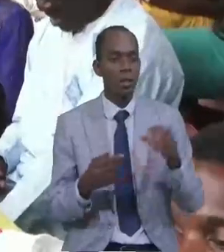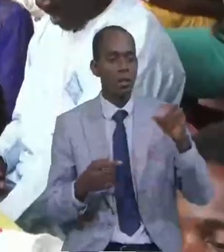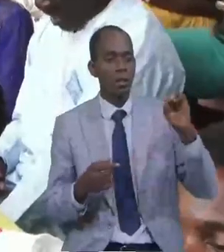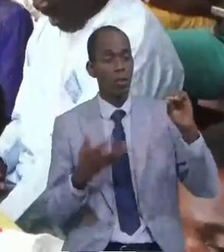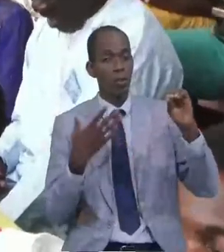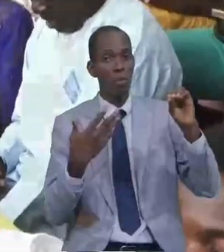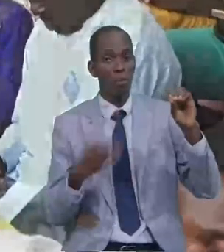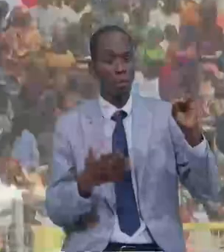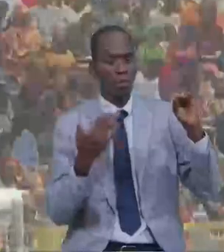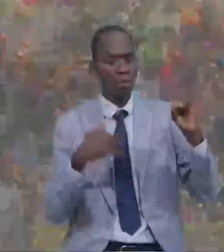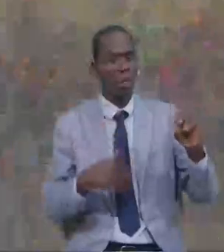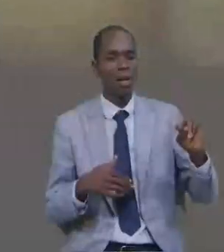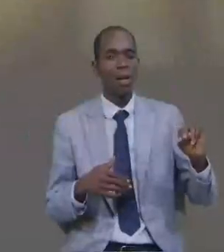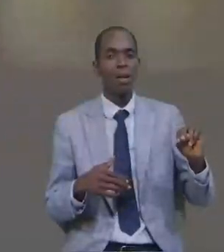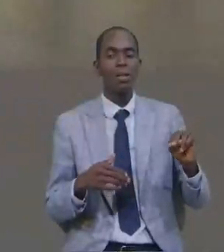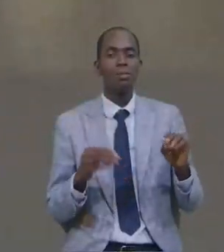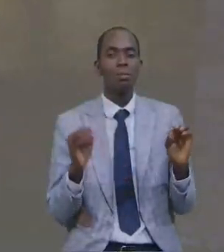piété.